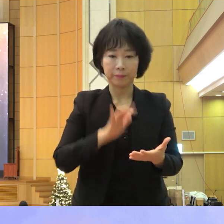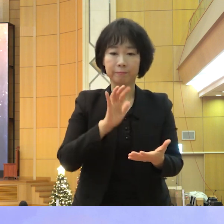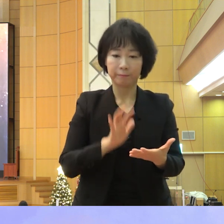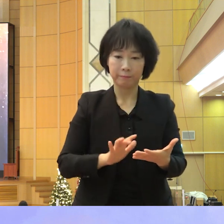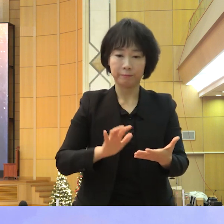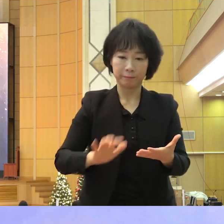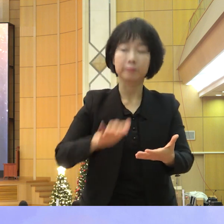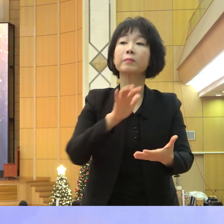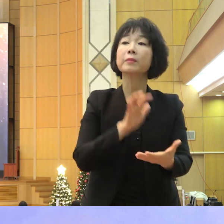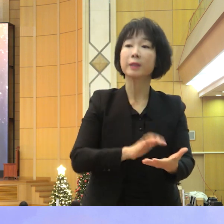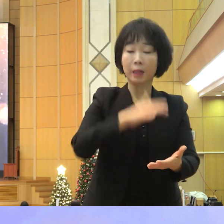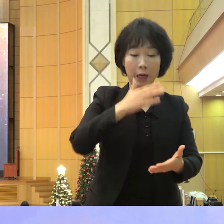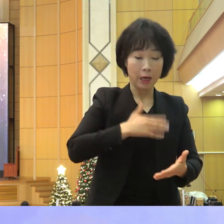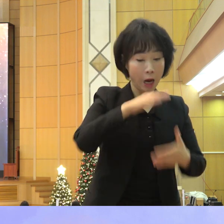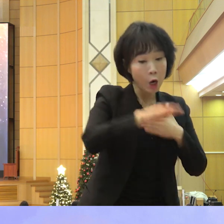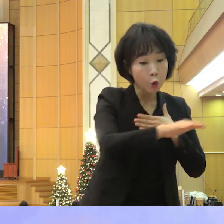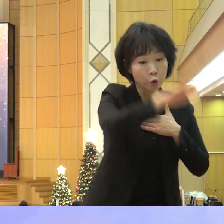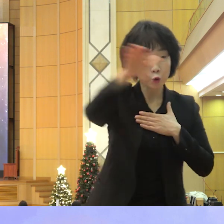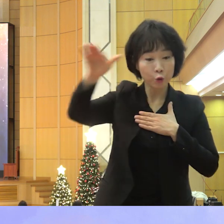우리 주는 사랑이요,